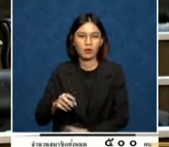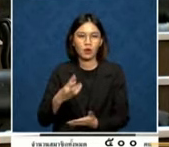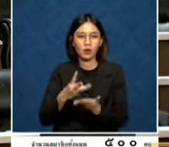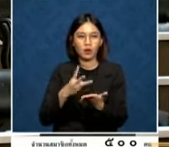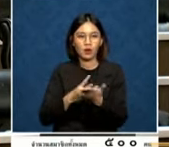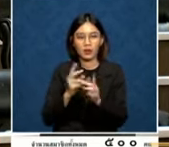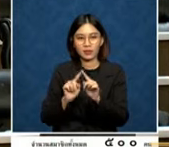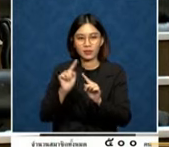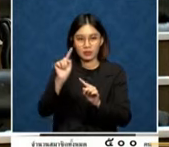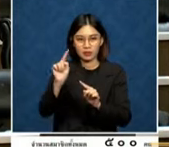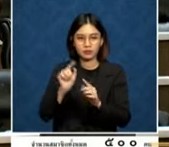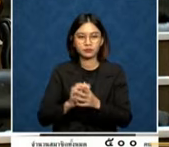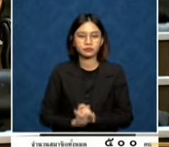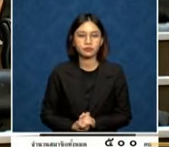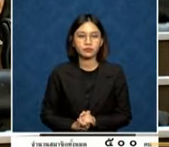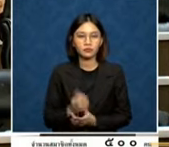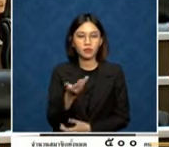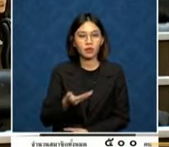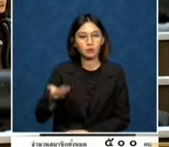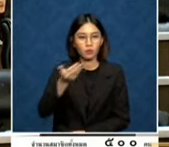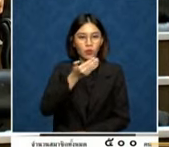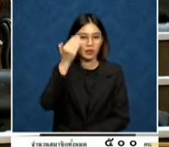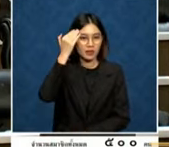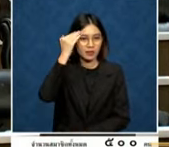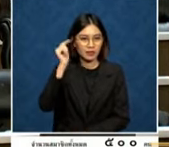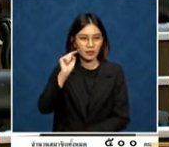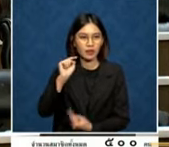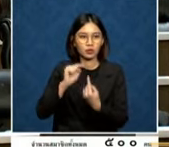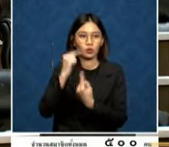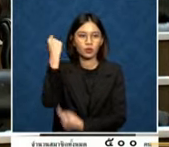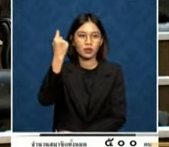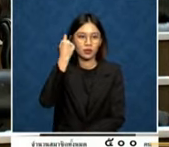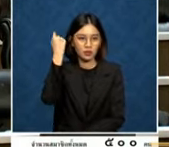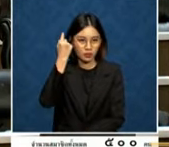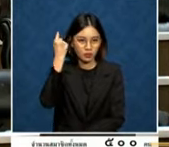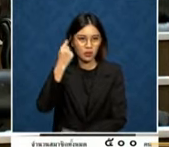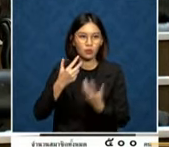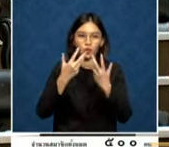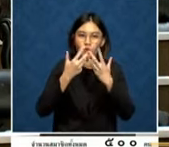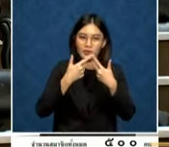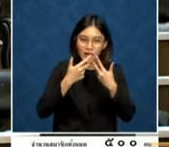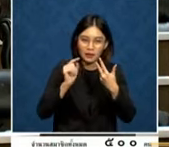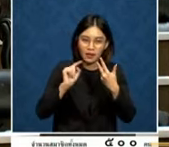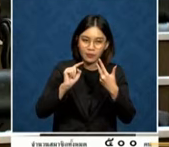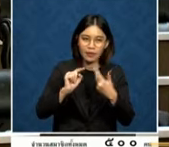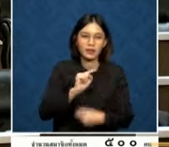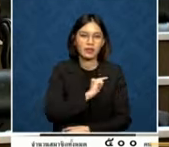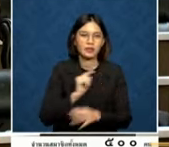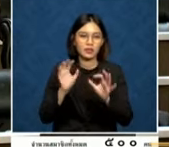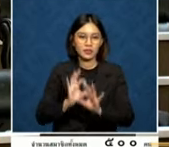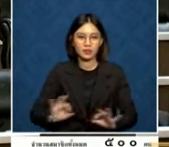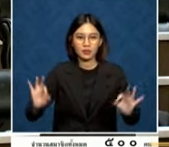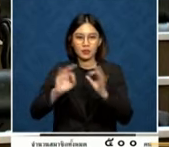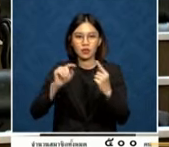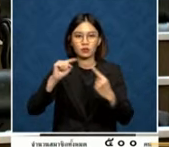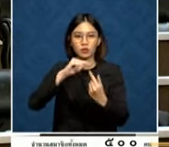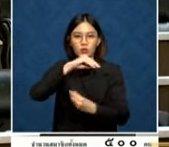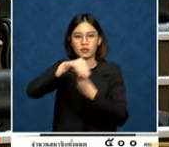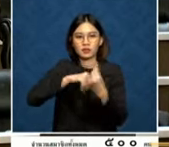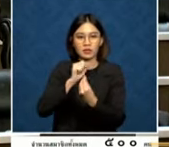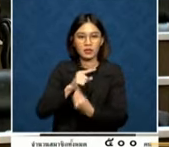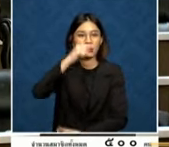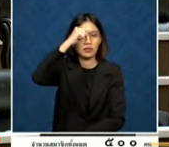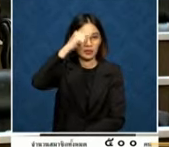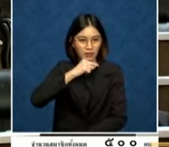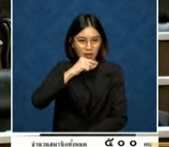วาระที่ 1ค่ะเป็นที่ทราบกันดีนะคะว่าภาคการท่องเที่ยวค่ะเป็นอุตสาหกรรมนะคะที่มีบทบาทสำคัญสำหรับเศรษฐกิจไทยเป็นอย่าง